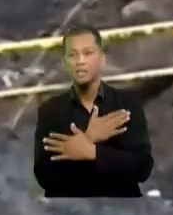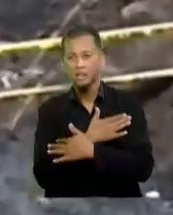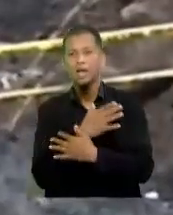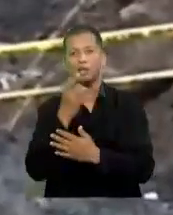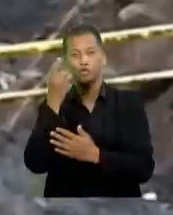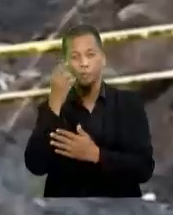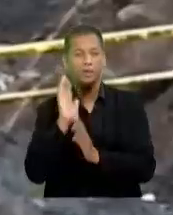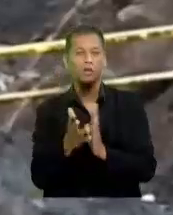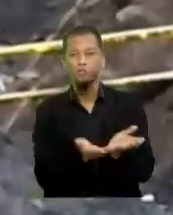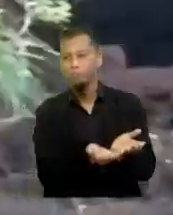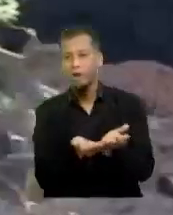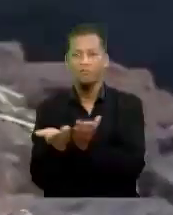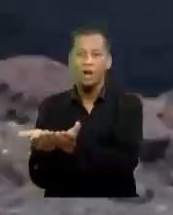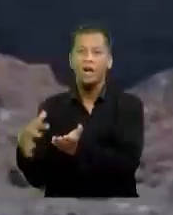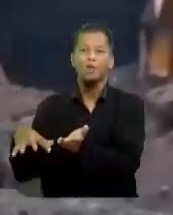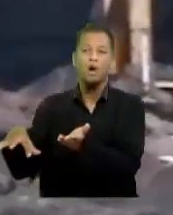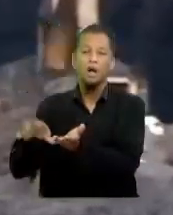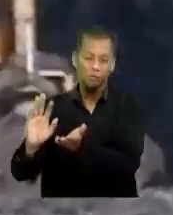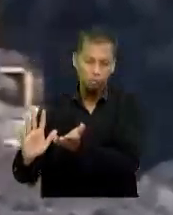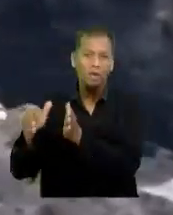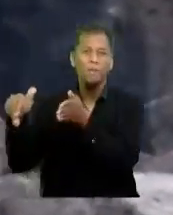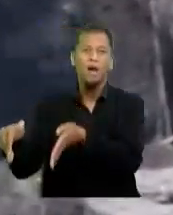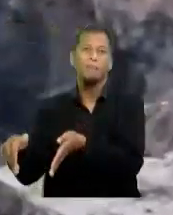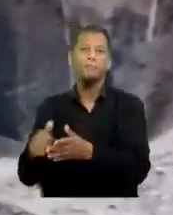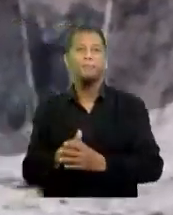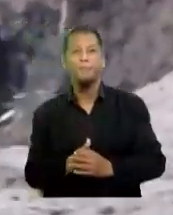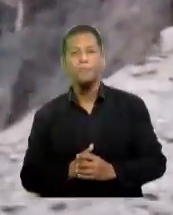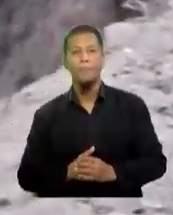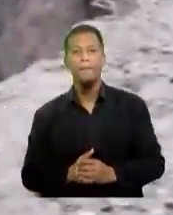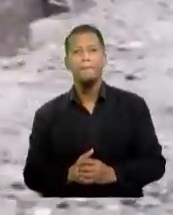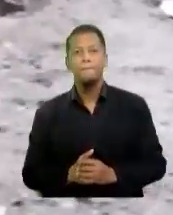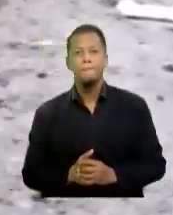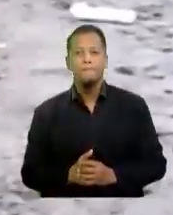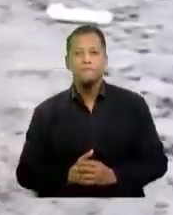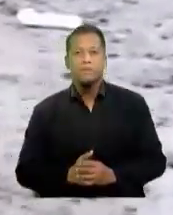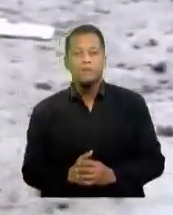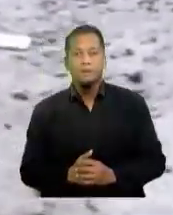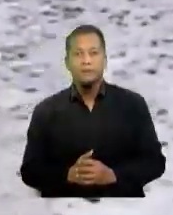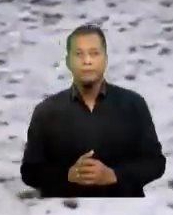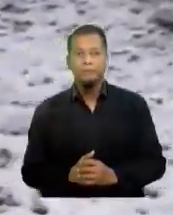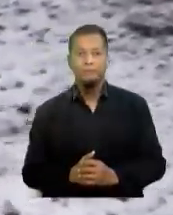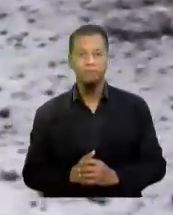untuk dimakamkan. Dari Karangasem, Bali, Yuna Arista, iNews, melaporkan.